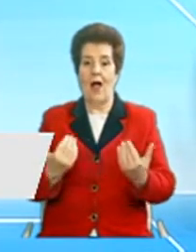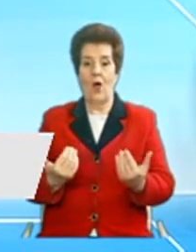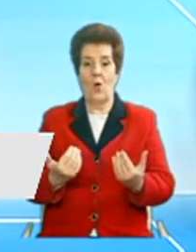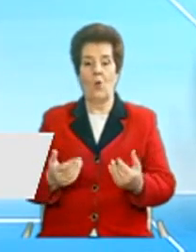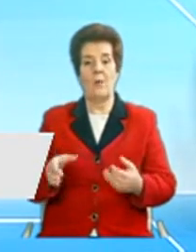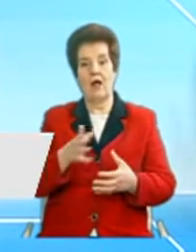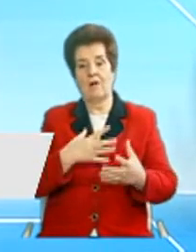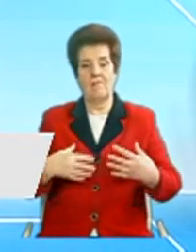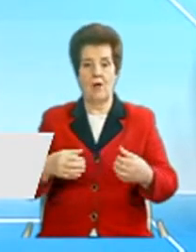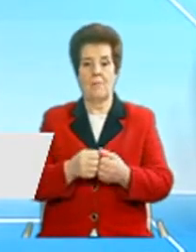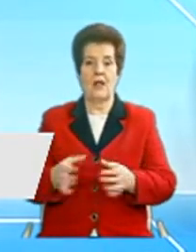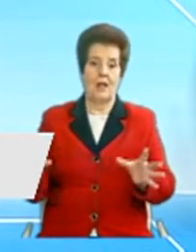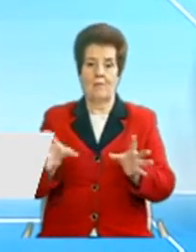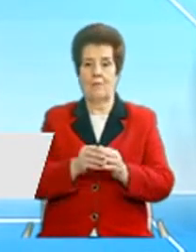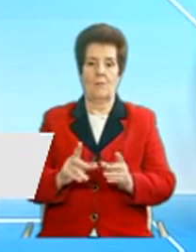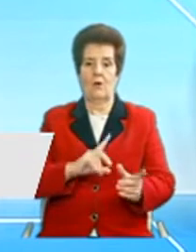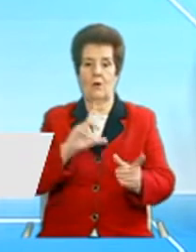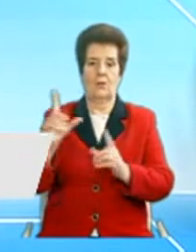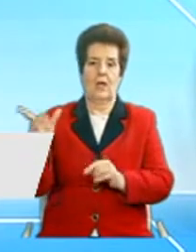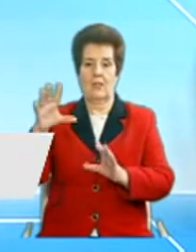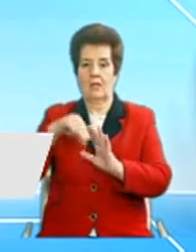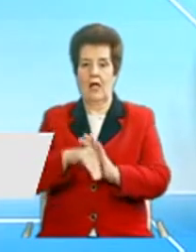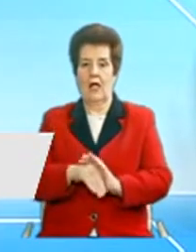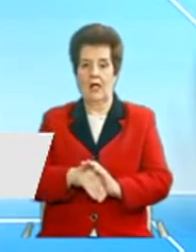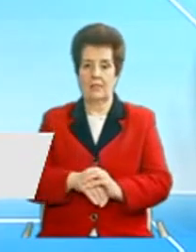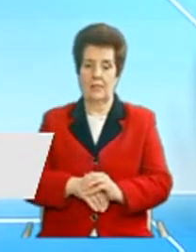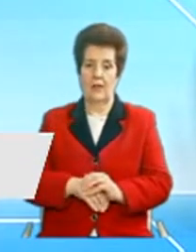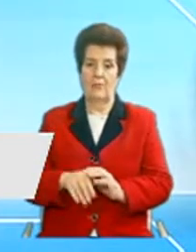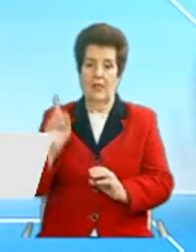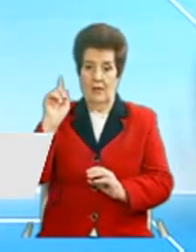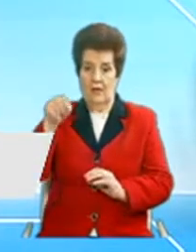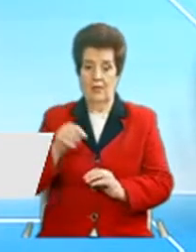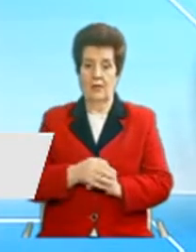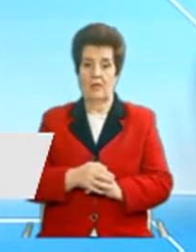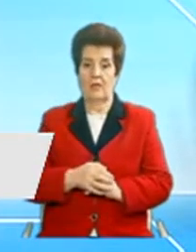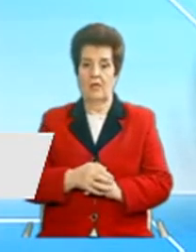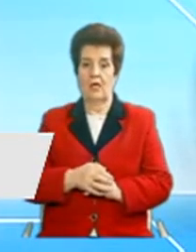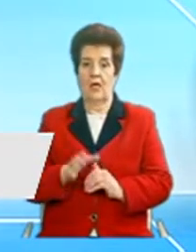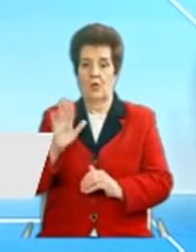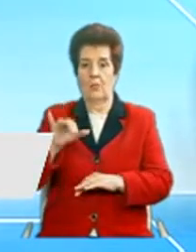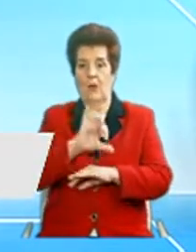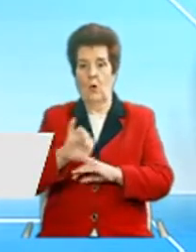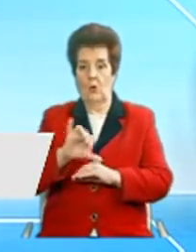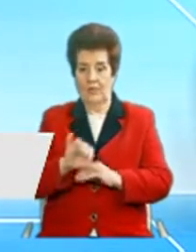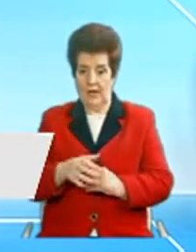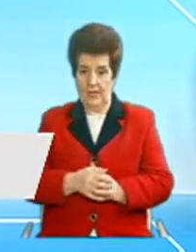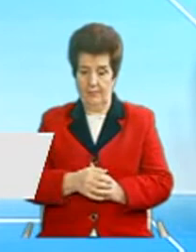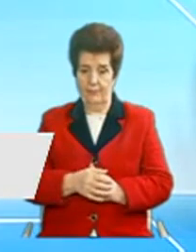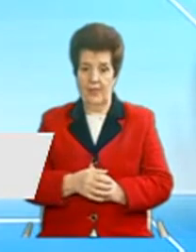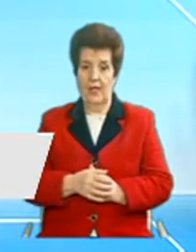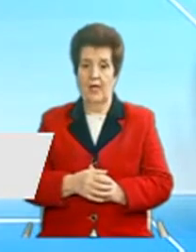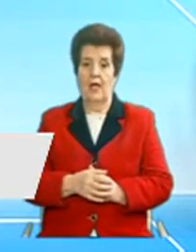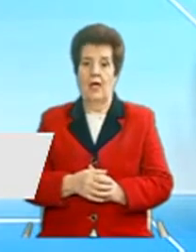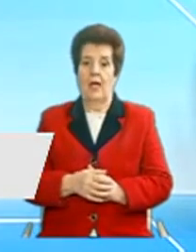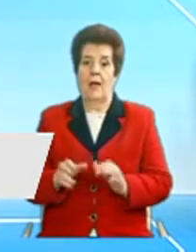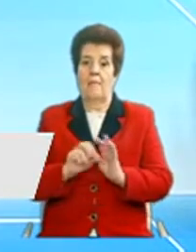și soacrele la unii și familii se integrează în după hotare, deci în diaspora. Eu cred